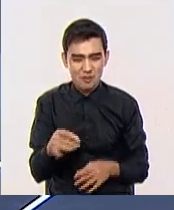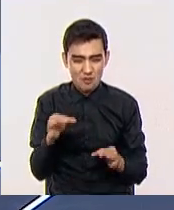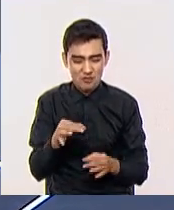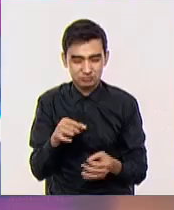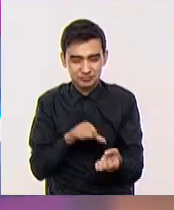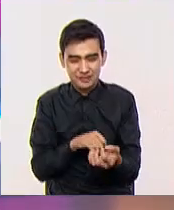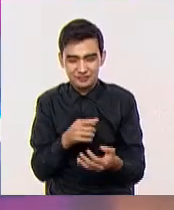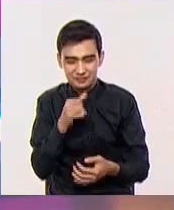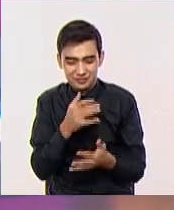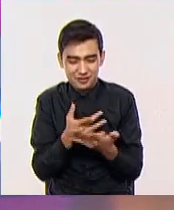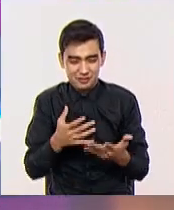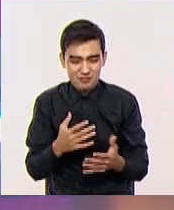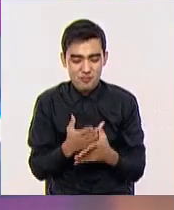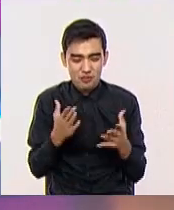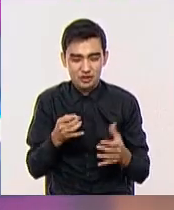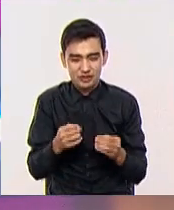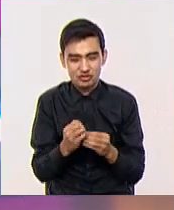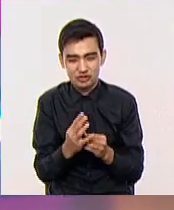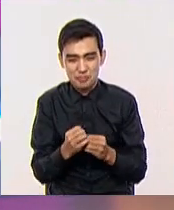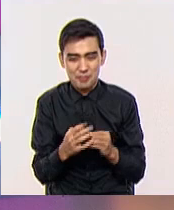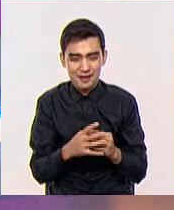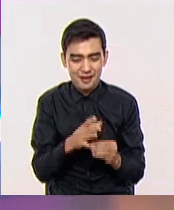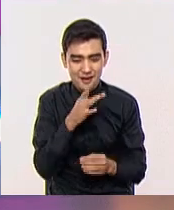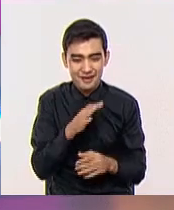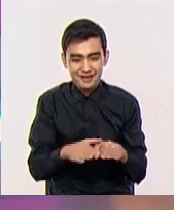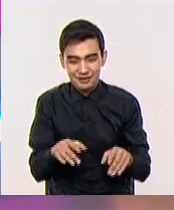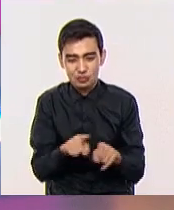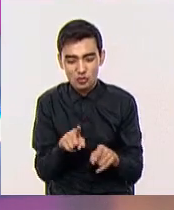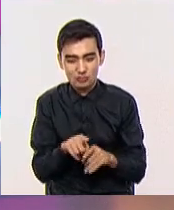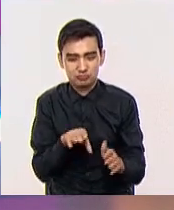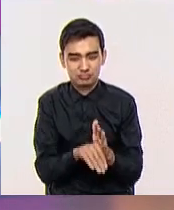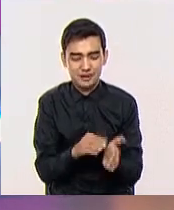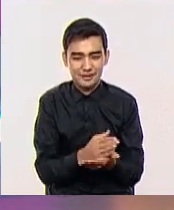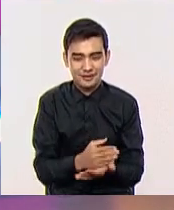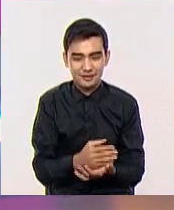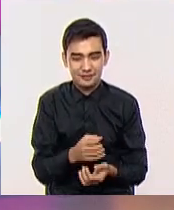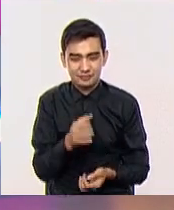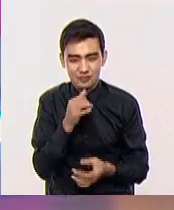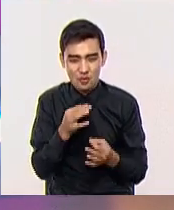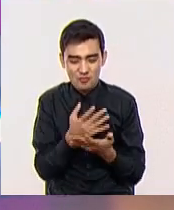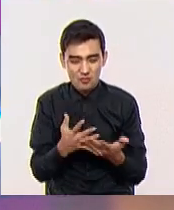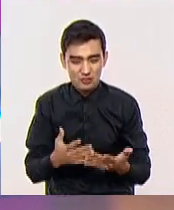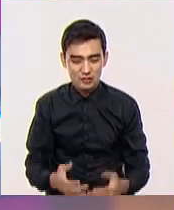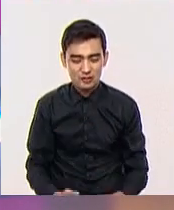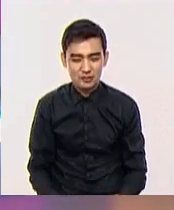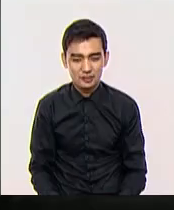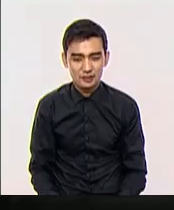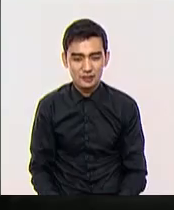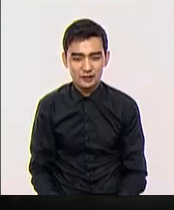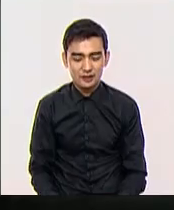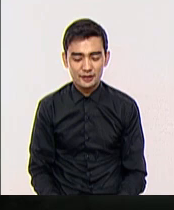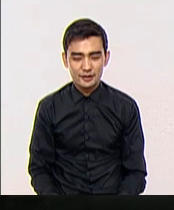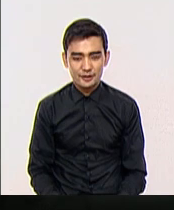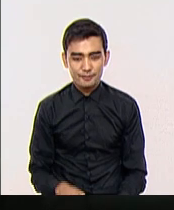көбейген. Қазір 14-15 жас аралығындағы, яғни оқушылардың арасында есірткіге ергендер көп екен. Бет